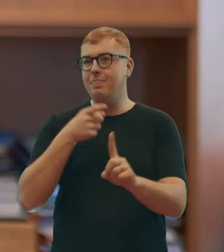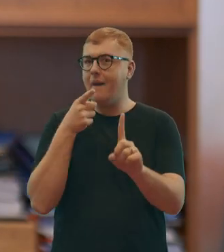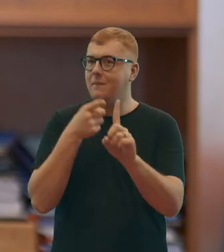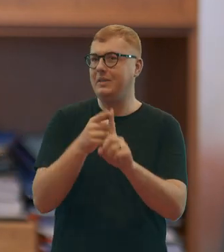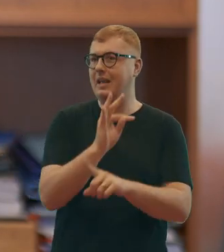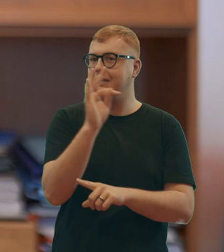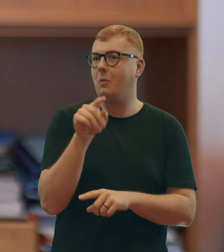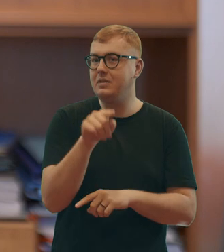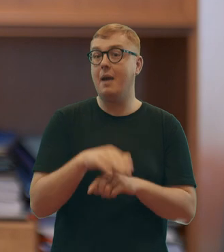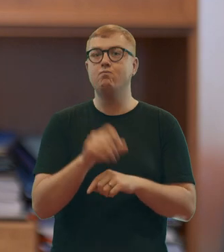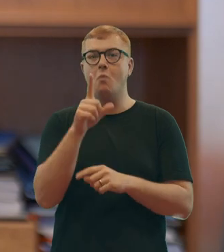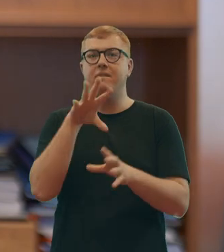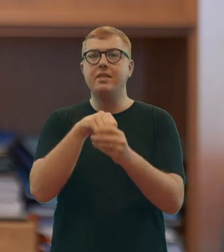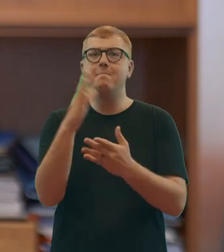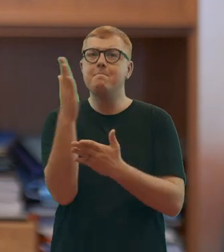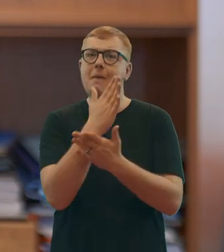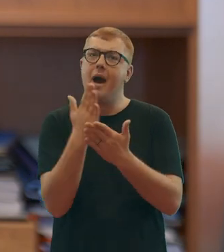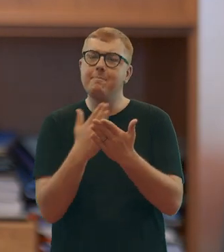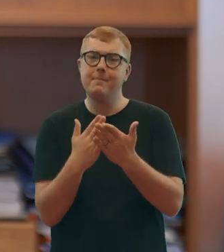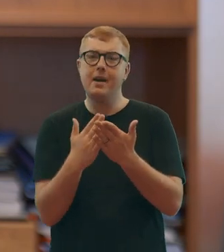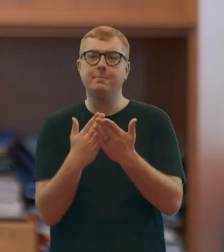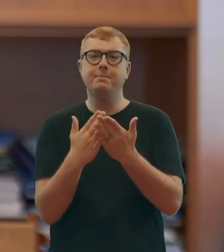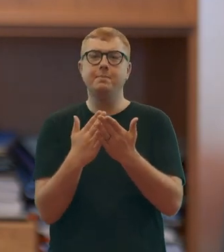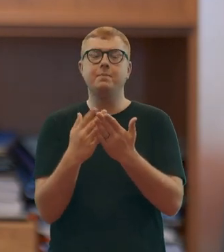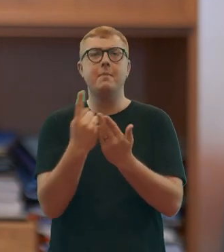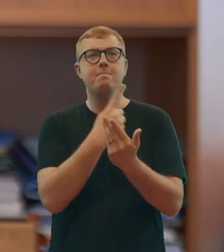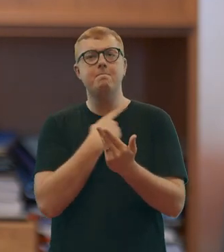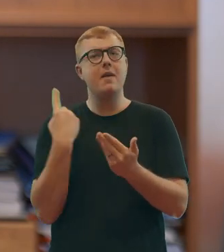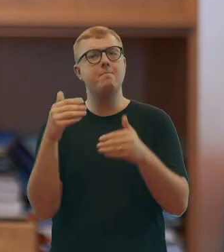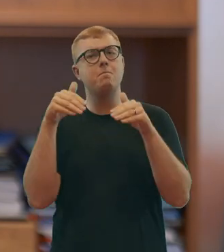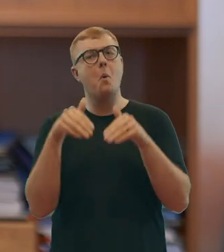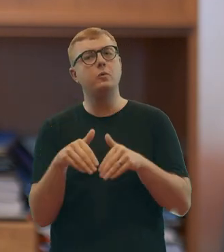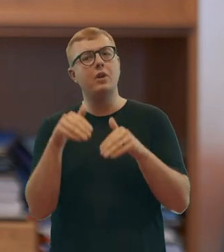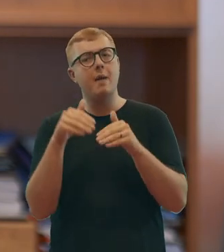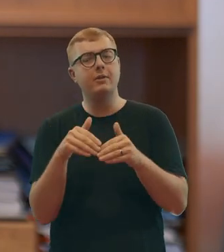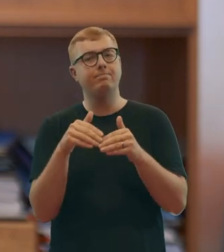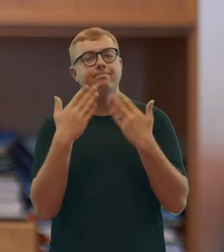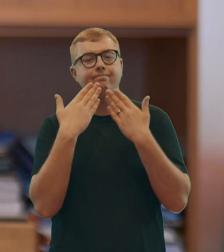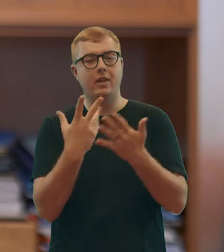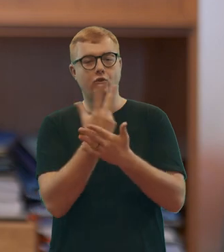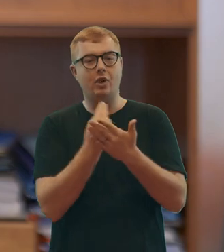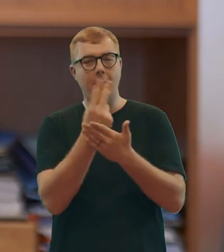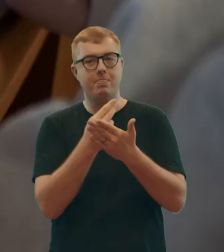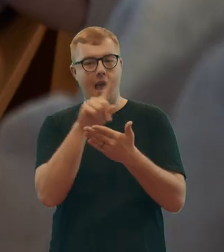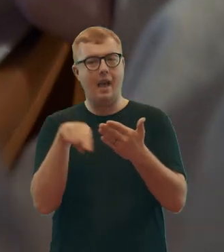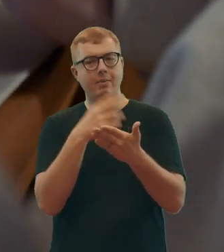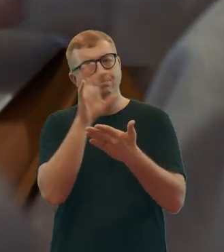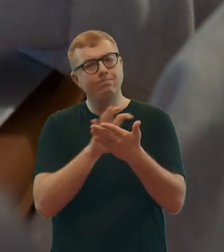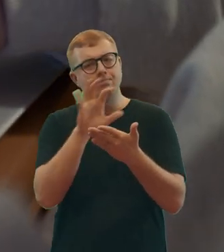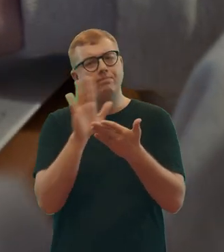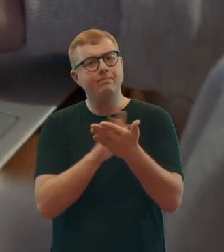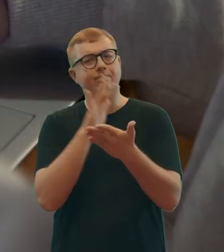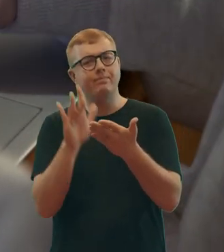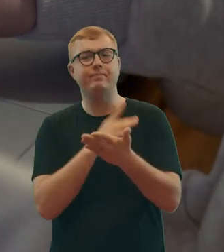tą fajną też funkcję, że jest tam mapa, którą możemy sobie przeglądać za pomocą czytnika